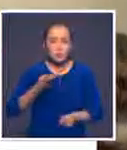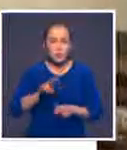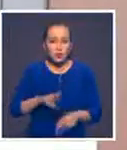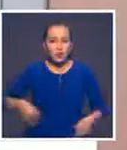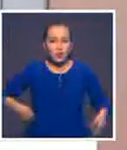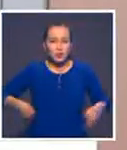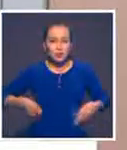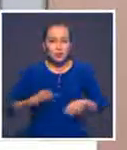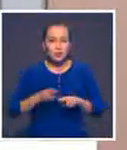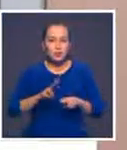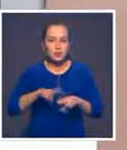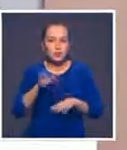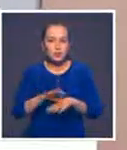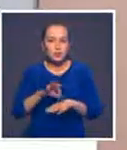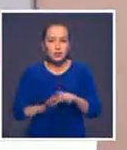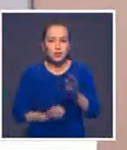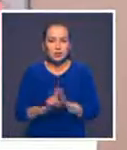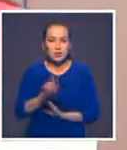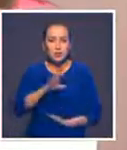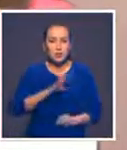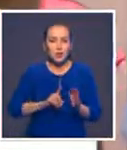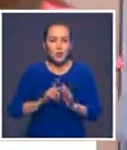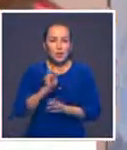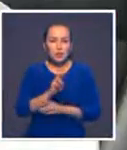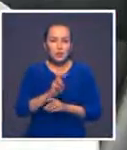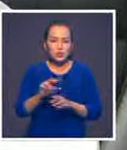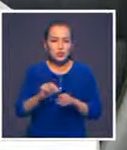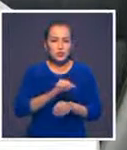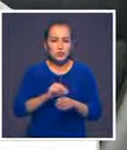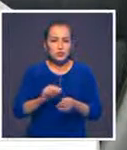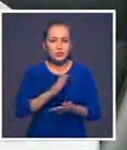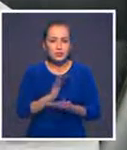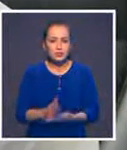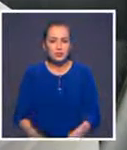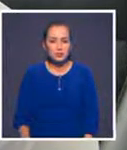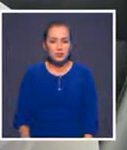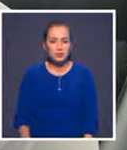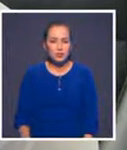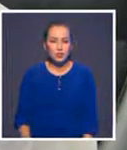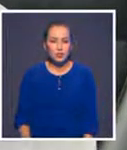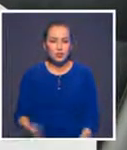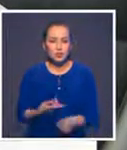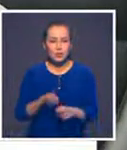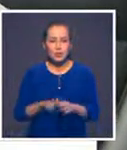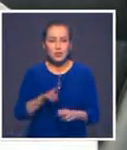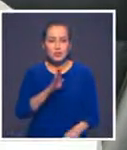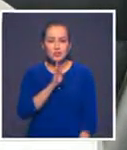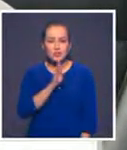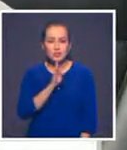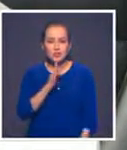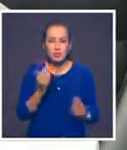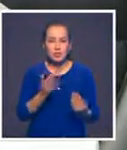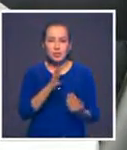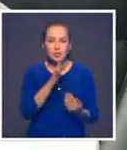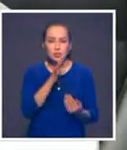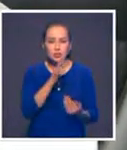науқас қыз жасанды жолмен, яғни гемодиализ арқылы ем қабылдауға мәжбүр. Бұл қыздың қазіргі сол жасанды